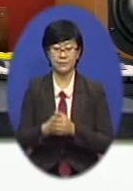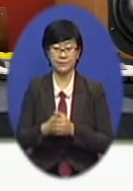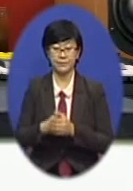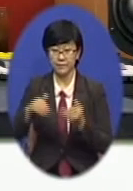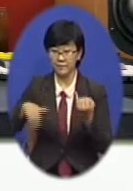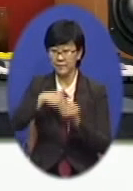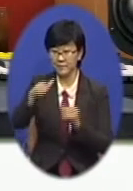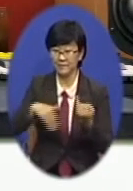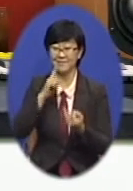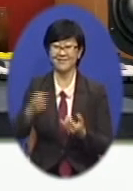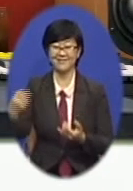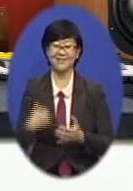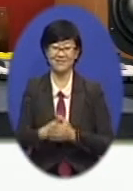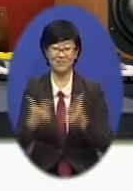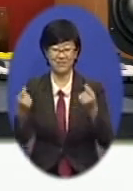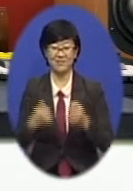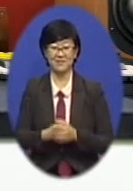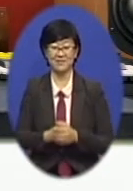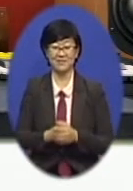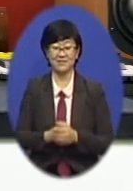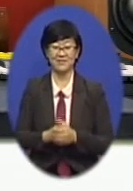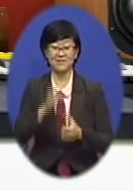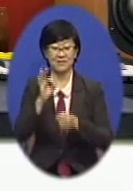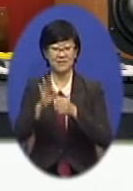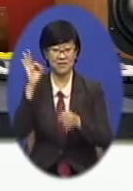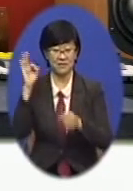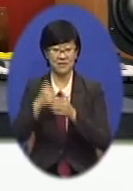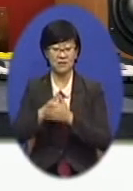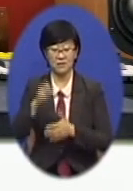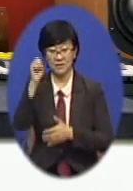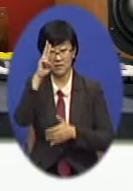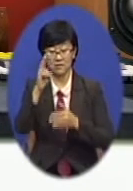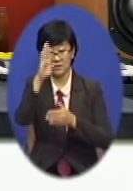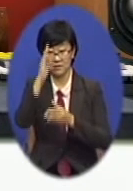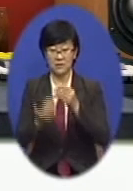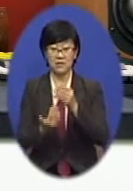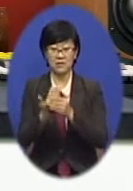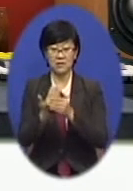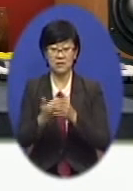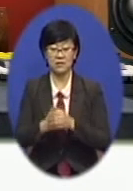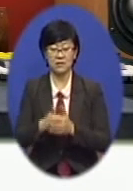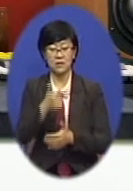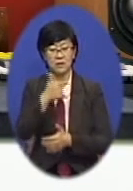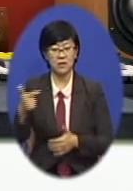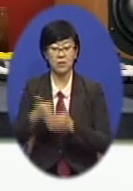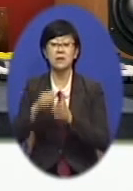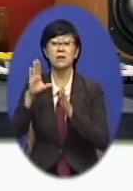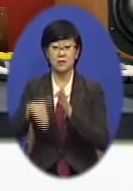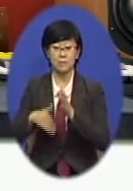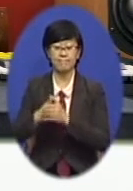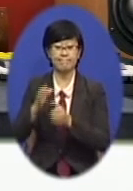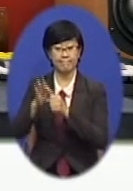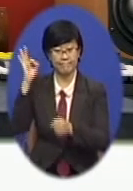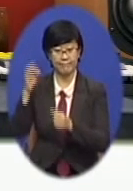아가씨 같다카죠. 예. 네. 그래도 10년 전에 그렇게 갑자기 오셨으면 네. 굉장히 그때 당시에는